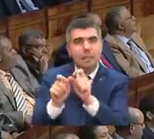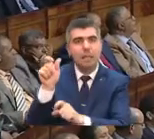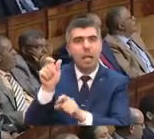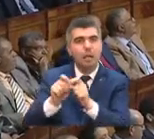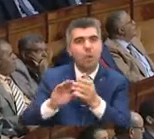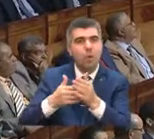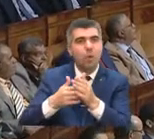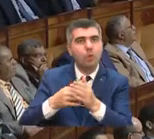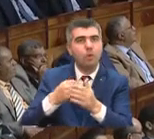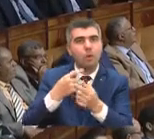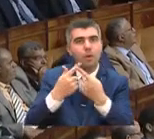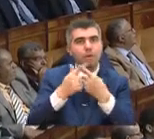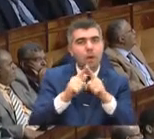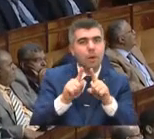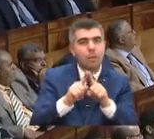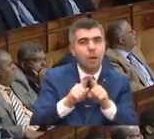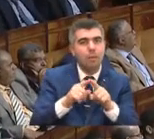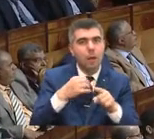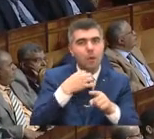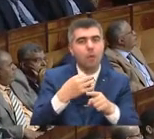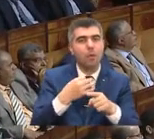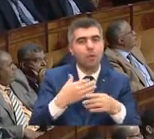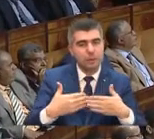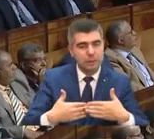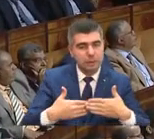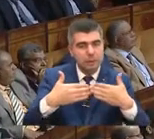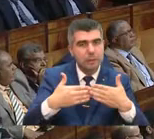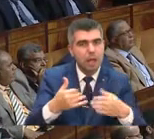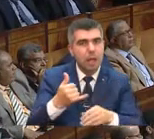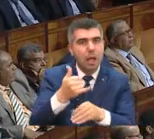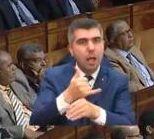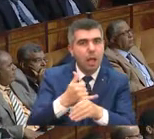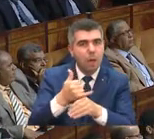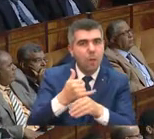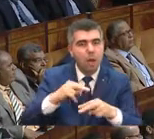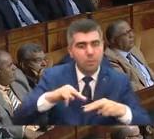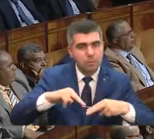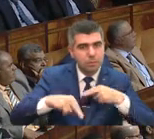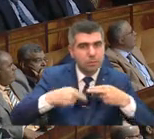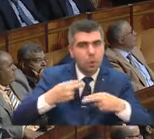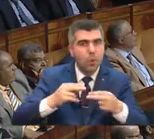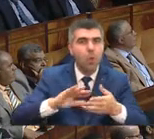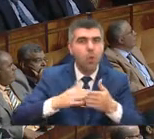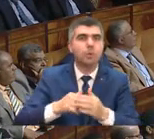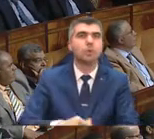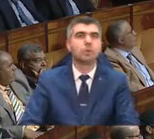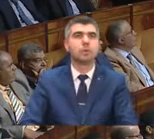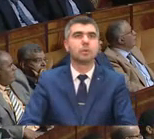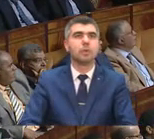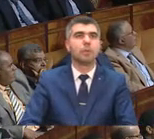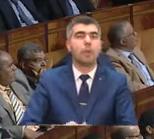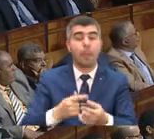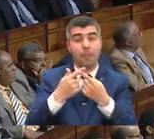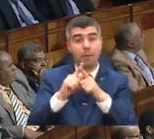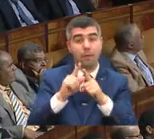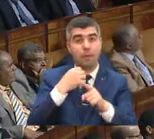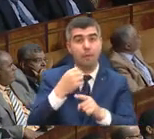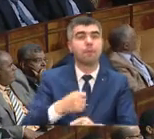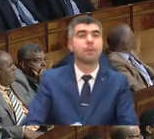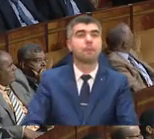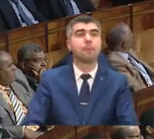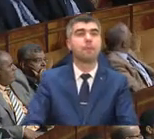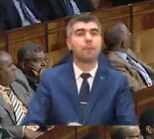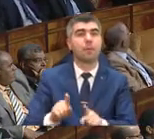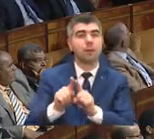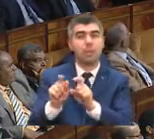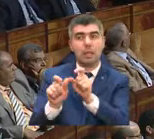محتلا بالكامل من قبل اصحاب المقاهي والمطاعم وغيرها. لكي لا يقع احتكاك ما بين السلطه